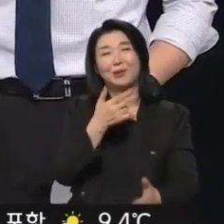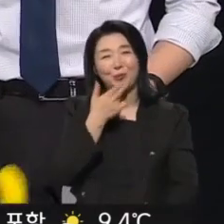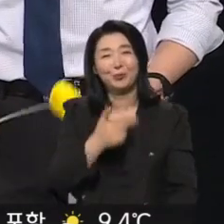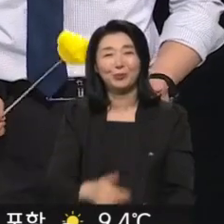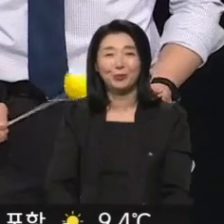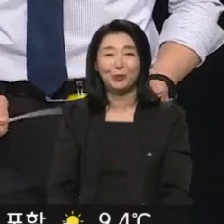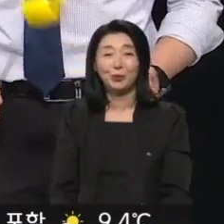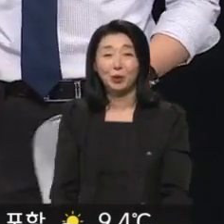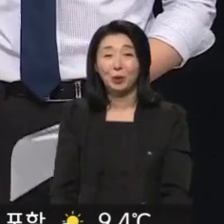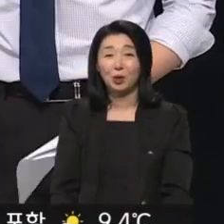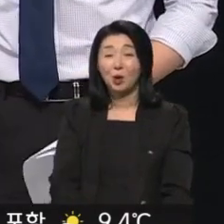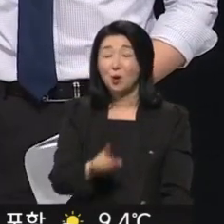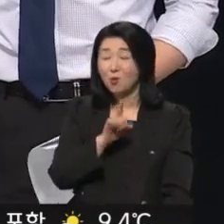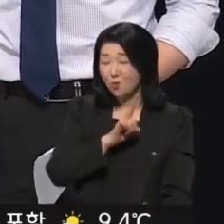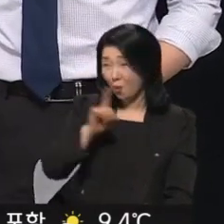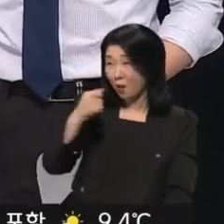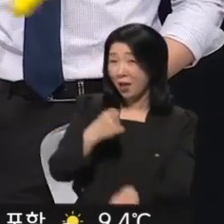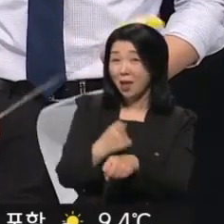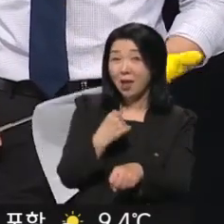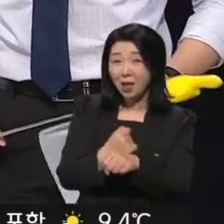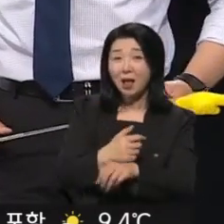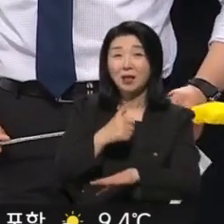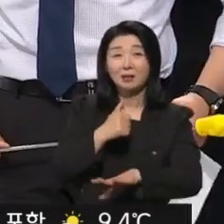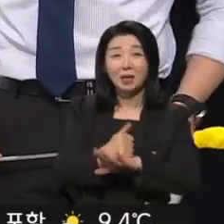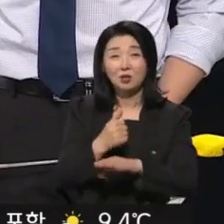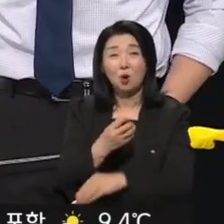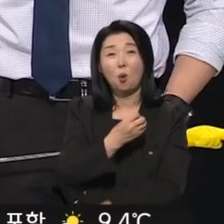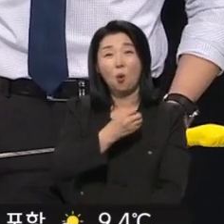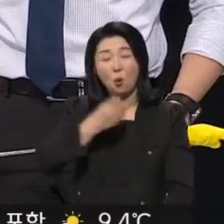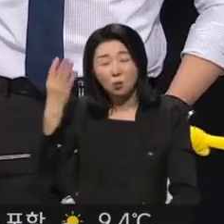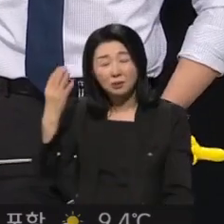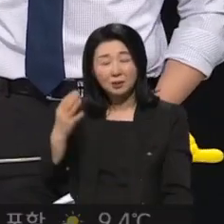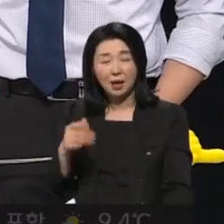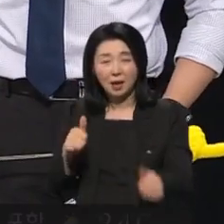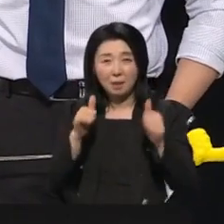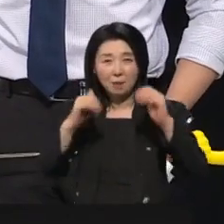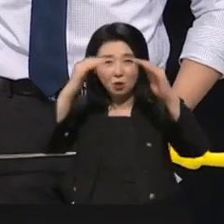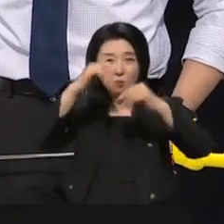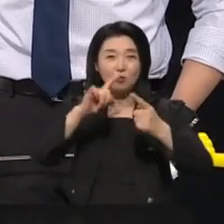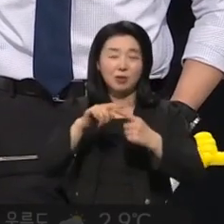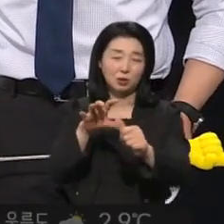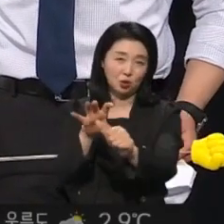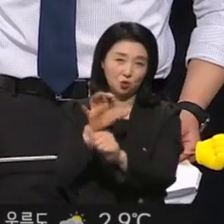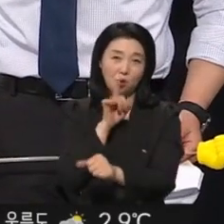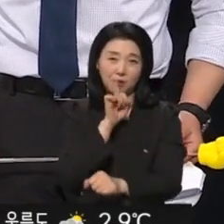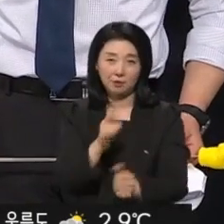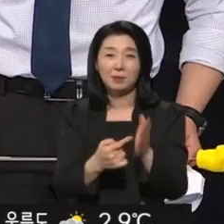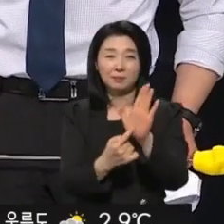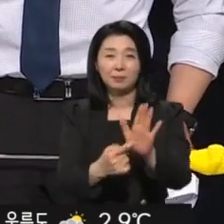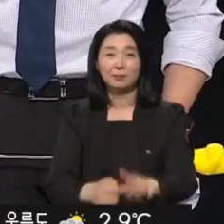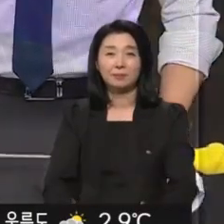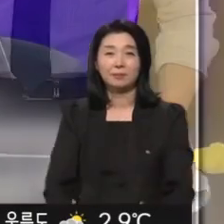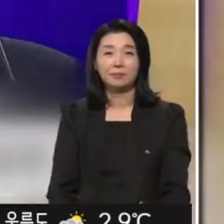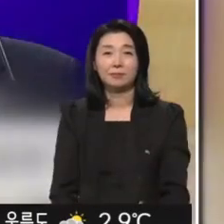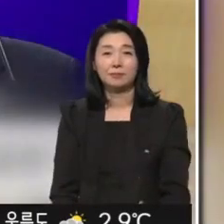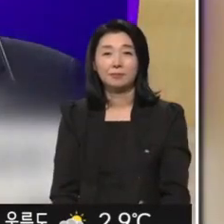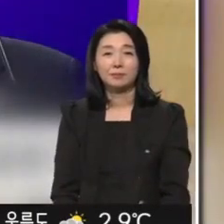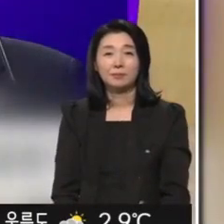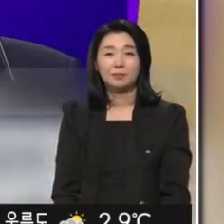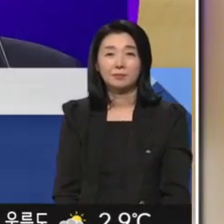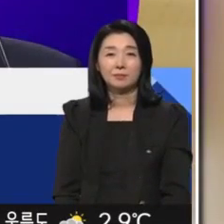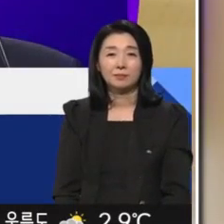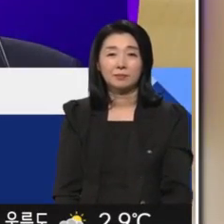않았는데요. 이 고발을 당하자 뒤늦게 언론사의 보도와 판결문을 인용한 것이라고 밝혔습니다.